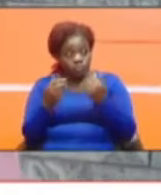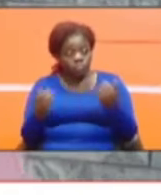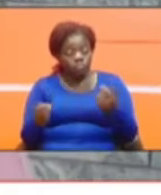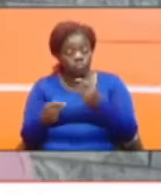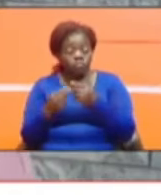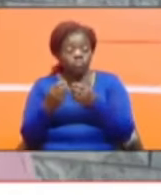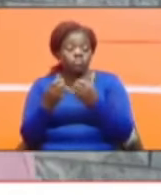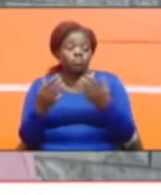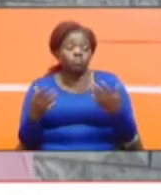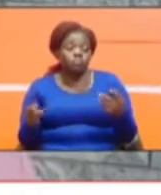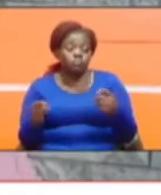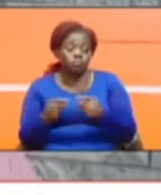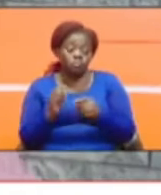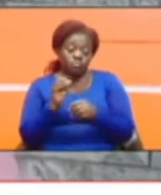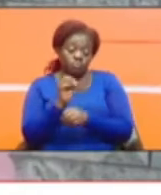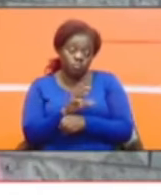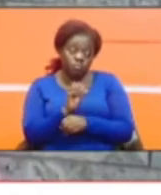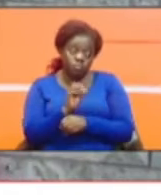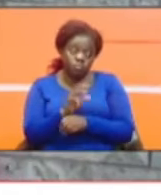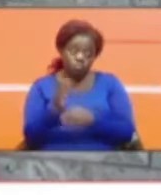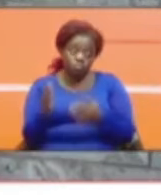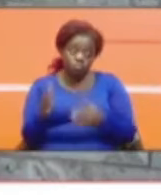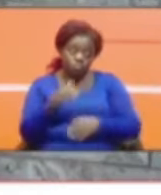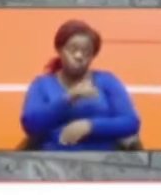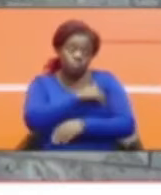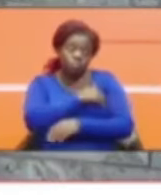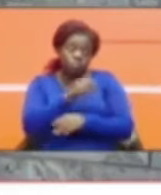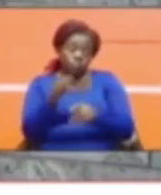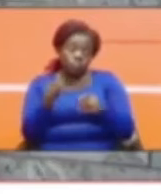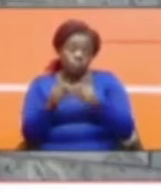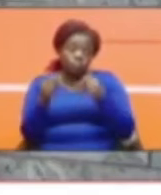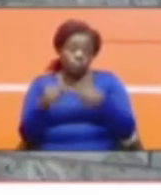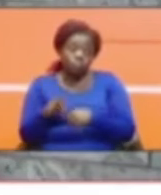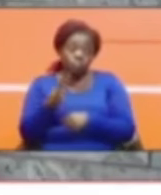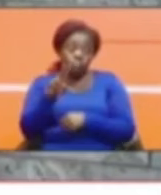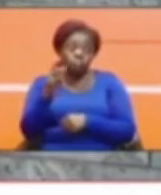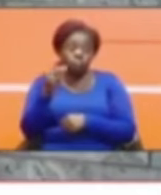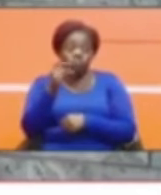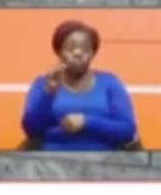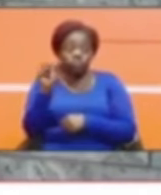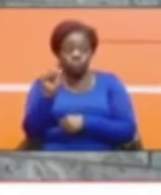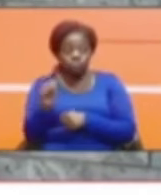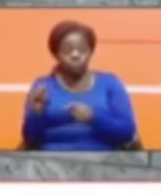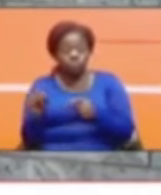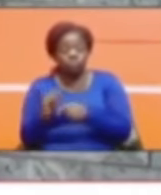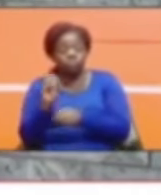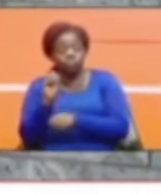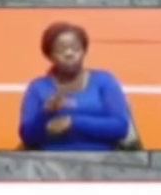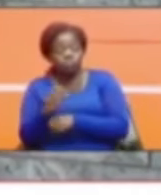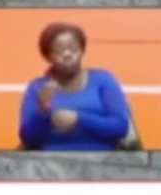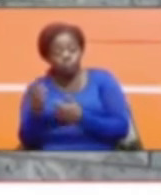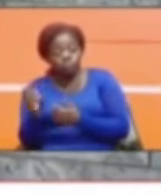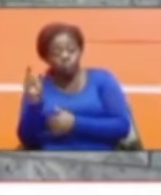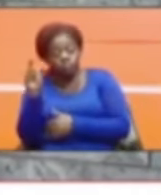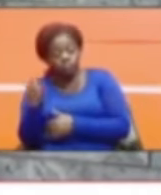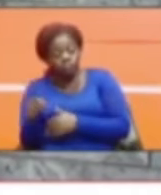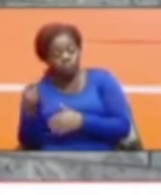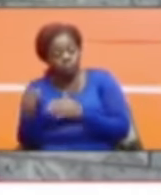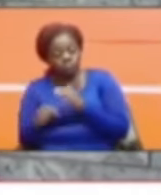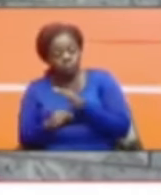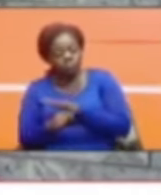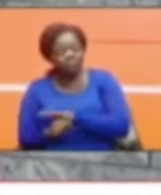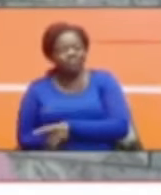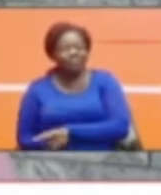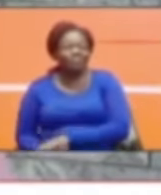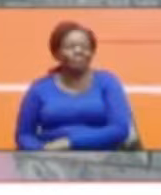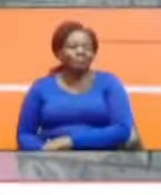bangi twandibadde tuteeka ba counselors mu miruka nga bwe twateekayo ba VHT bateekayo ba counselors nti ng'omuntu nga embeera